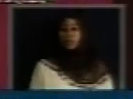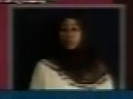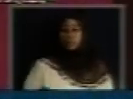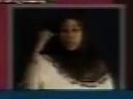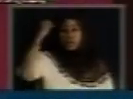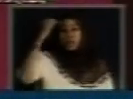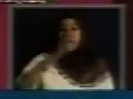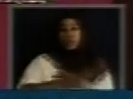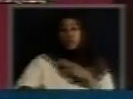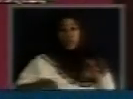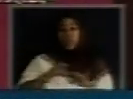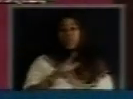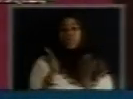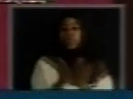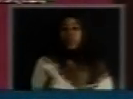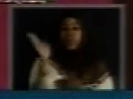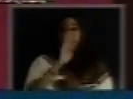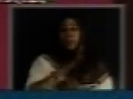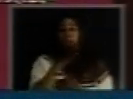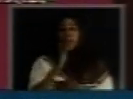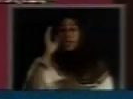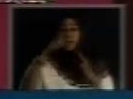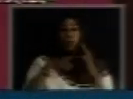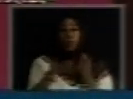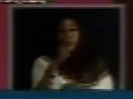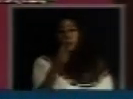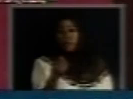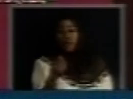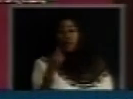Mheshimiwa mwenyekiti, naomba nimalize hapa kwa mfano mdogo sana kwa dakika moja tu.